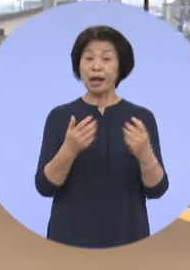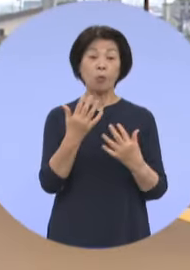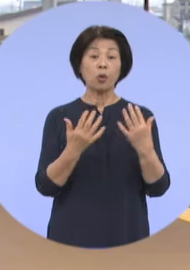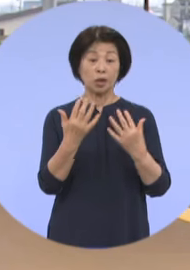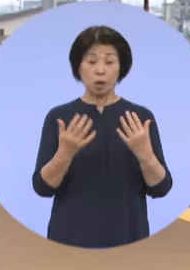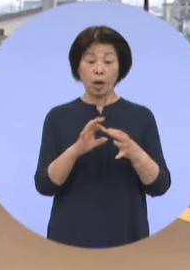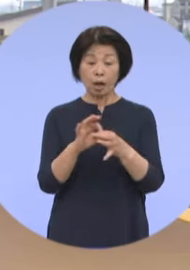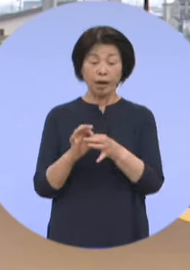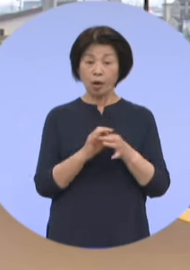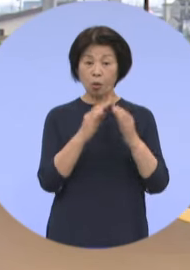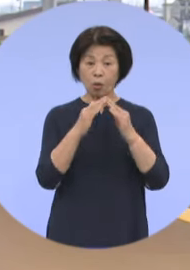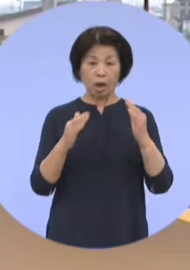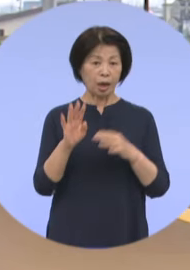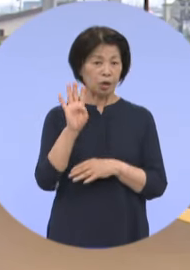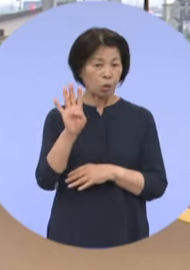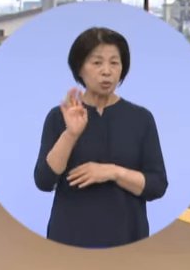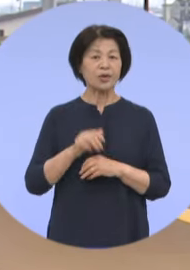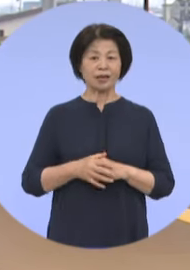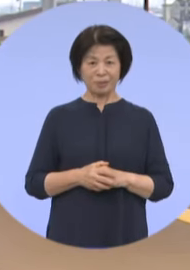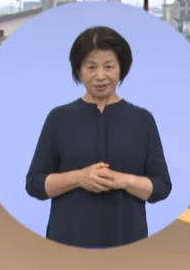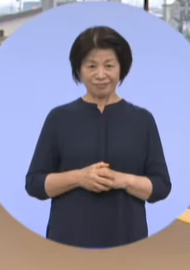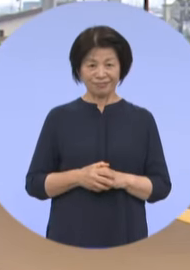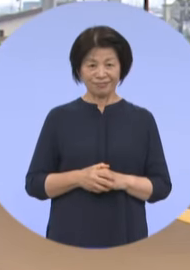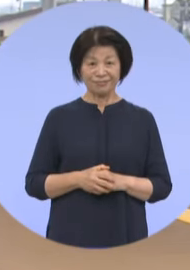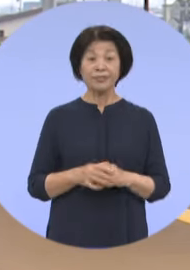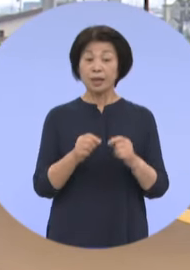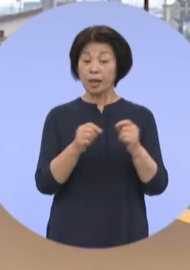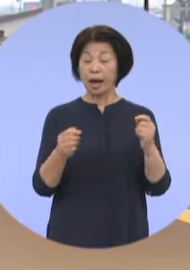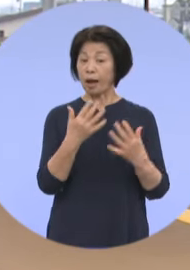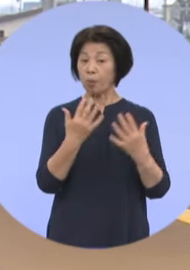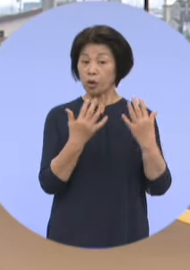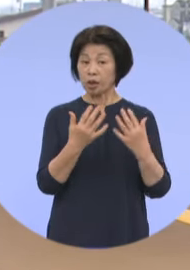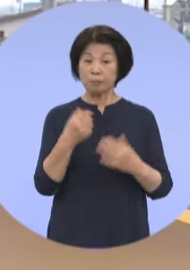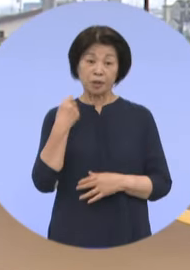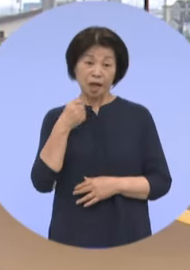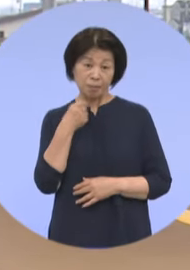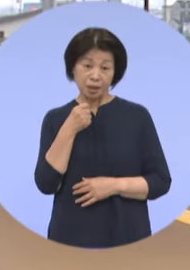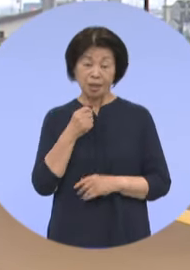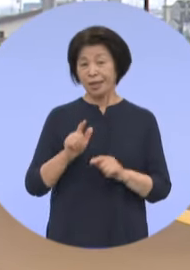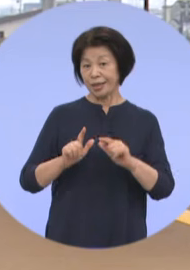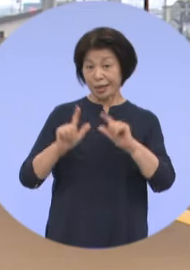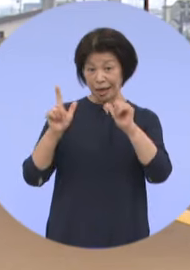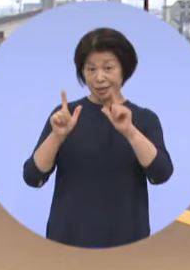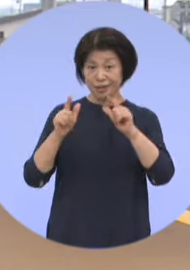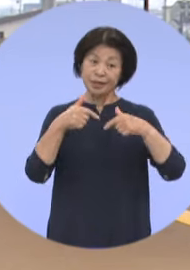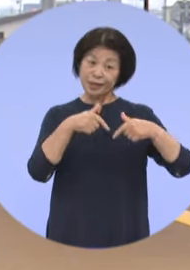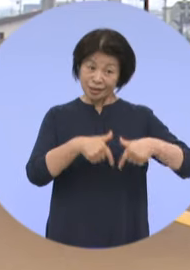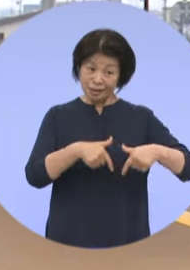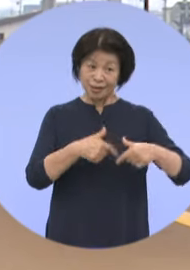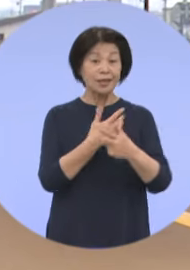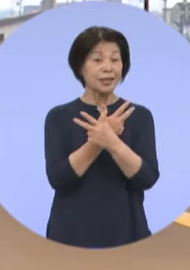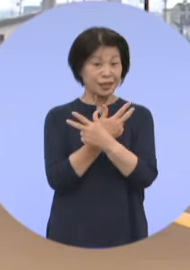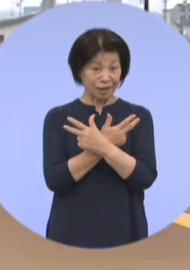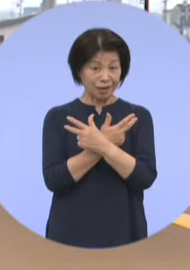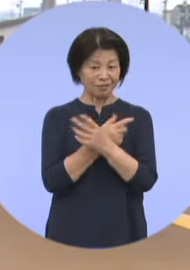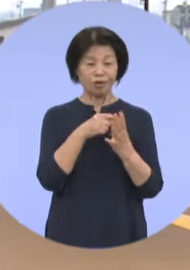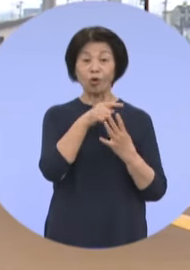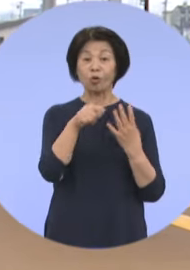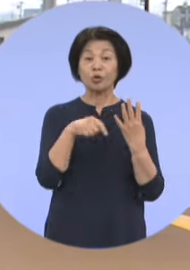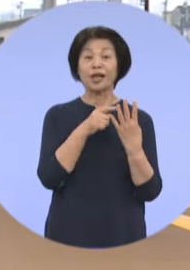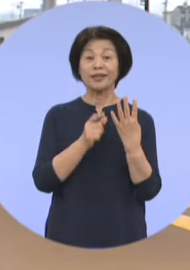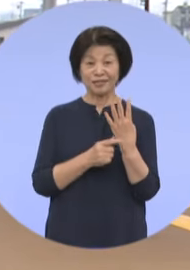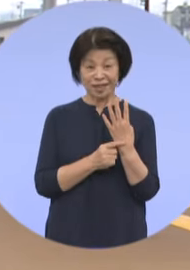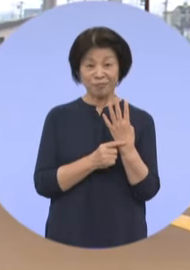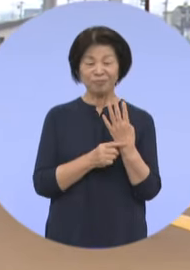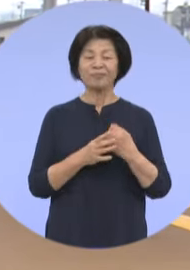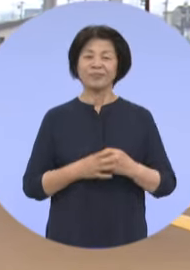が4つございまして、長森南、長森東、長森西、そして長森北と、そんなこと